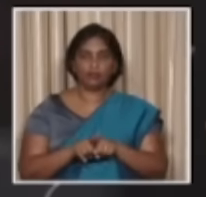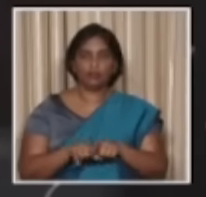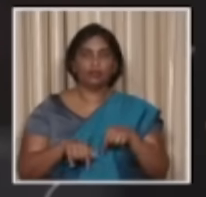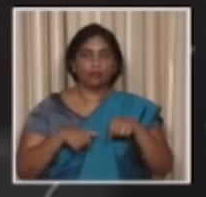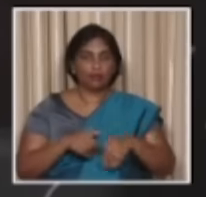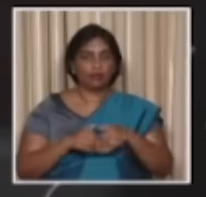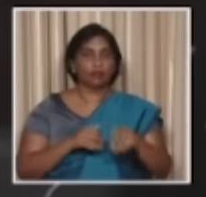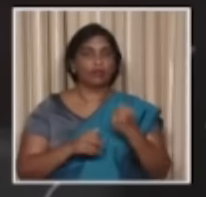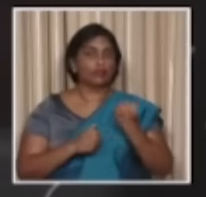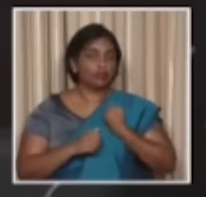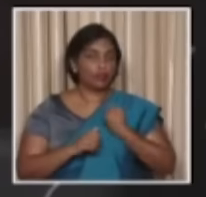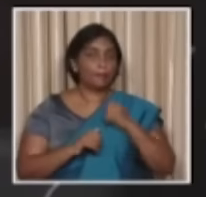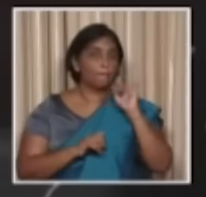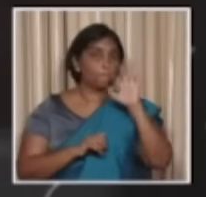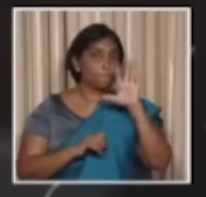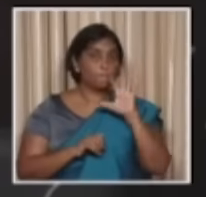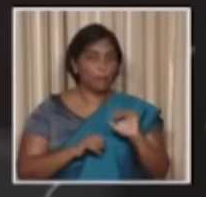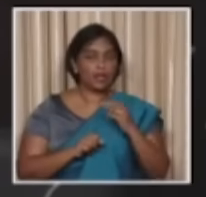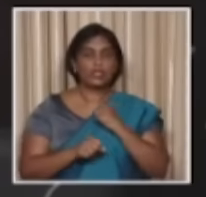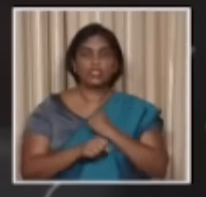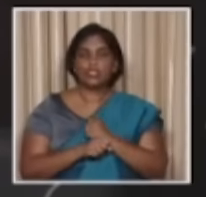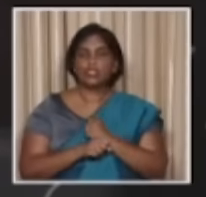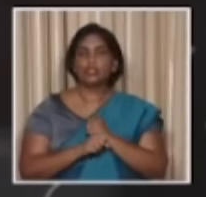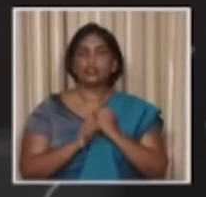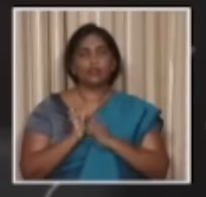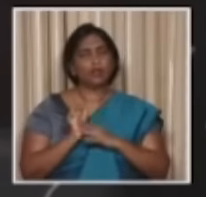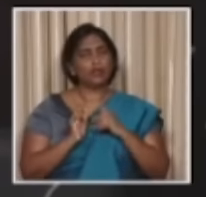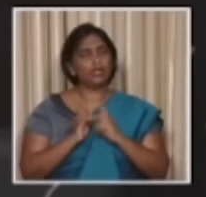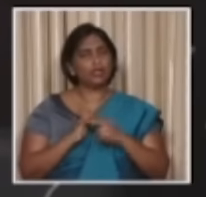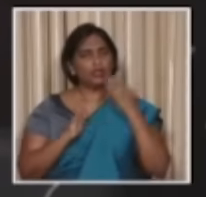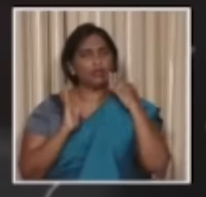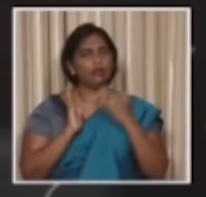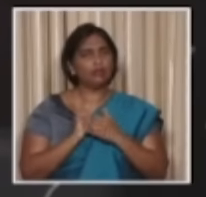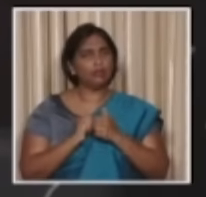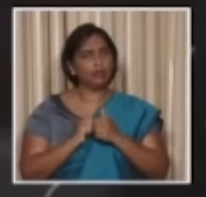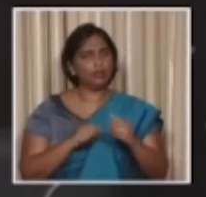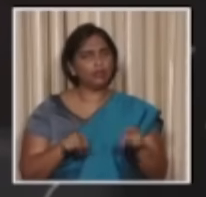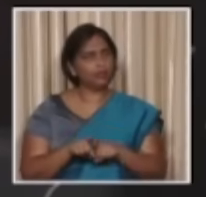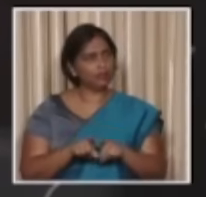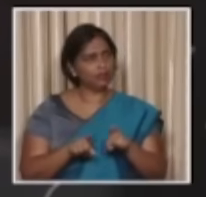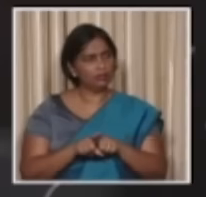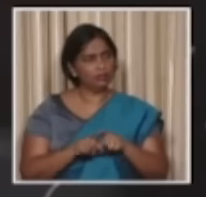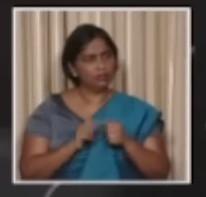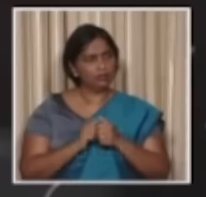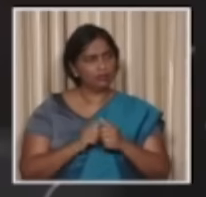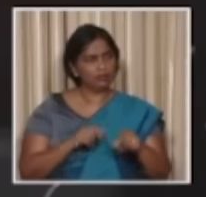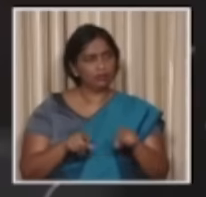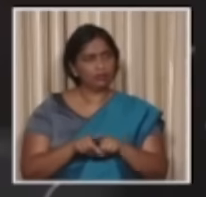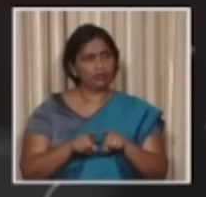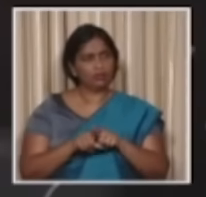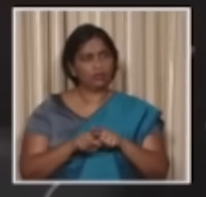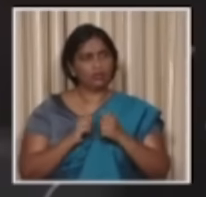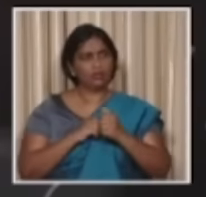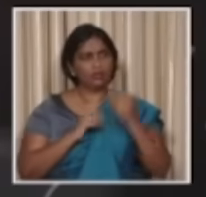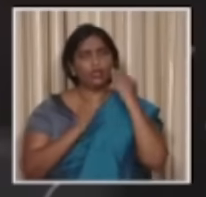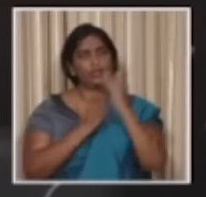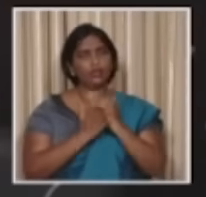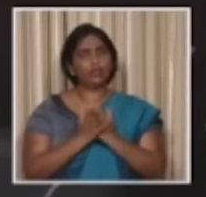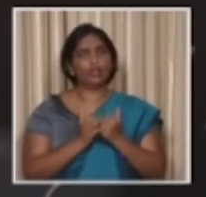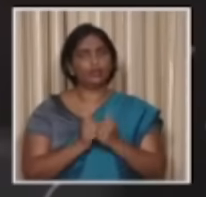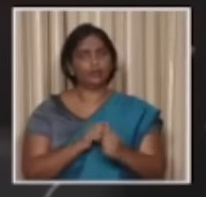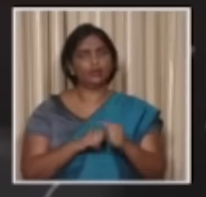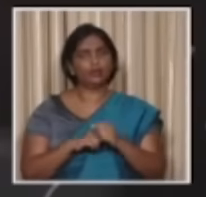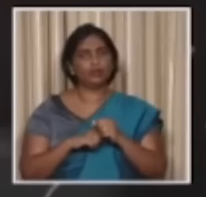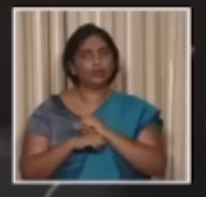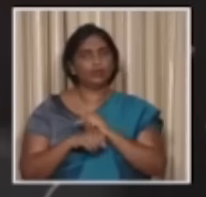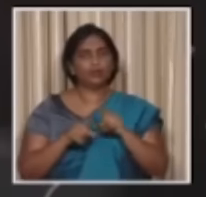වෙනකොට වෛද්‍යවරු 5000ක් ඉන්නවා කියලා GMO එක කියලා තියෙනවා රජයේ වෛද්‍යලාගේ සංගමයේ කියලා තියෙනවා වෛද්‍යවරු 5000ක් සූදානම් වෙනවා කියලා